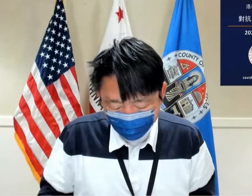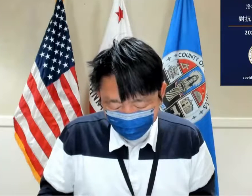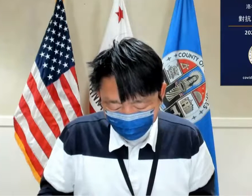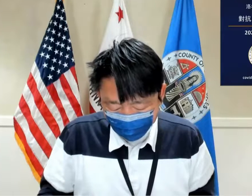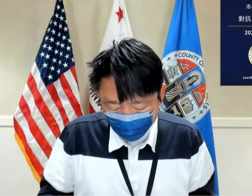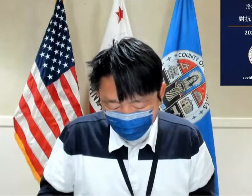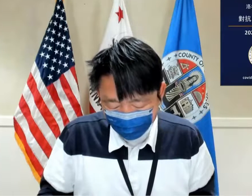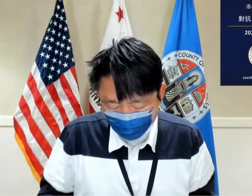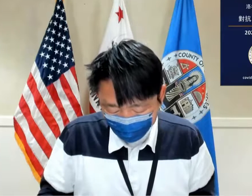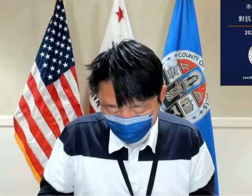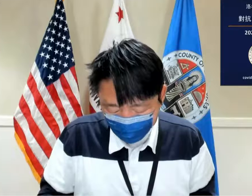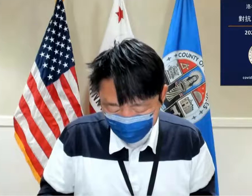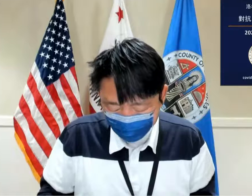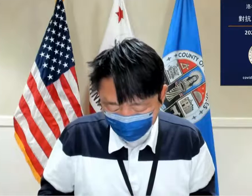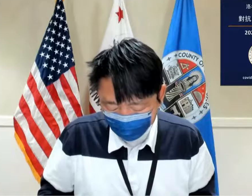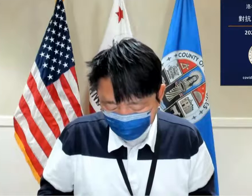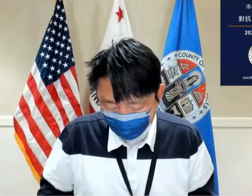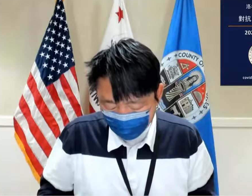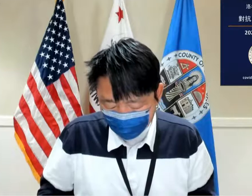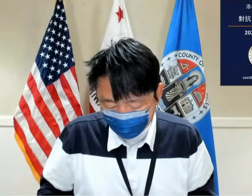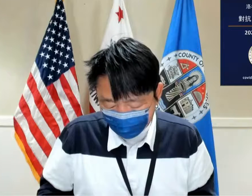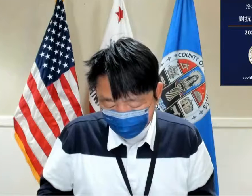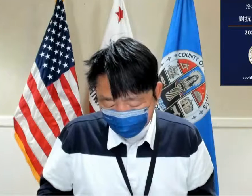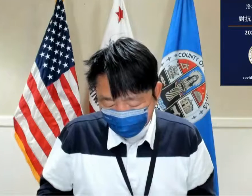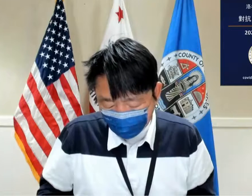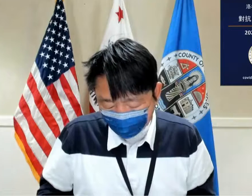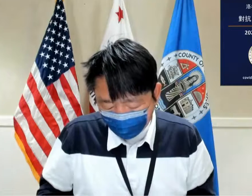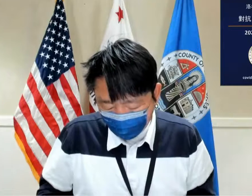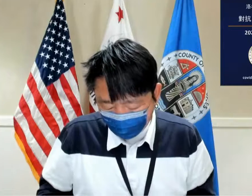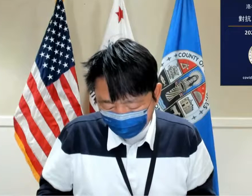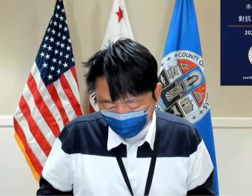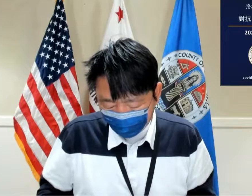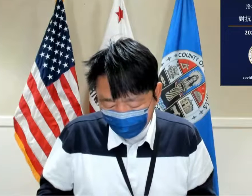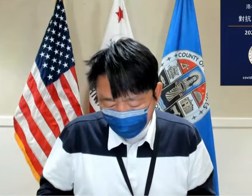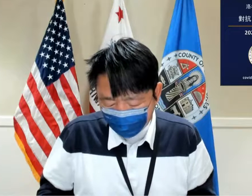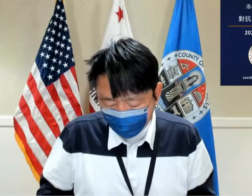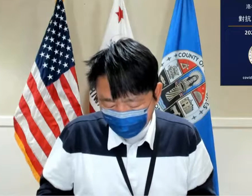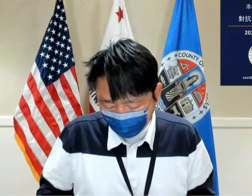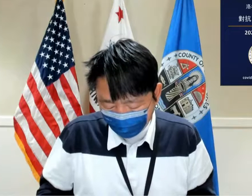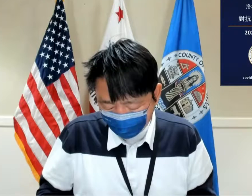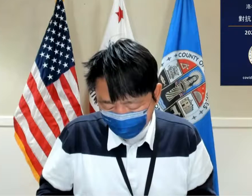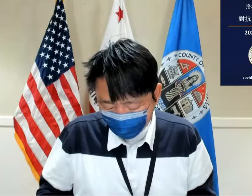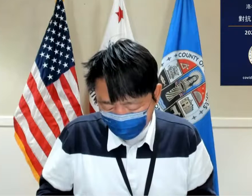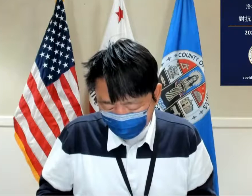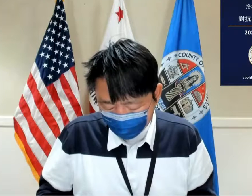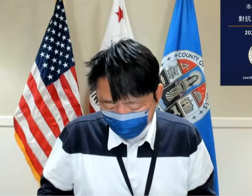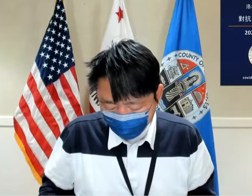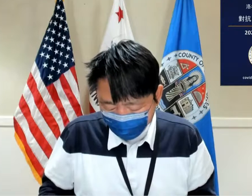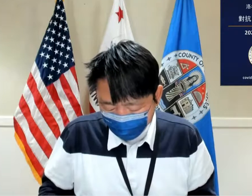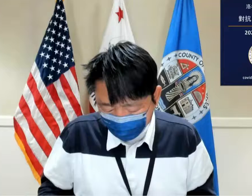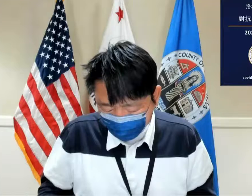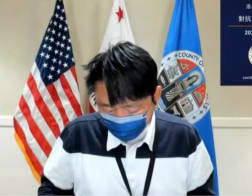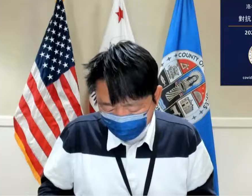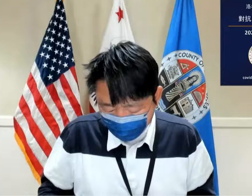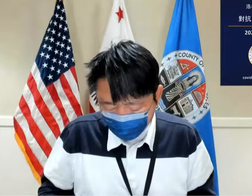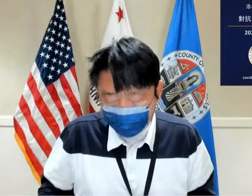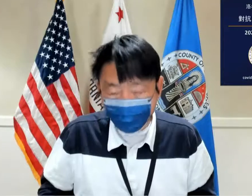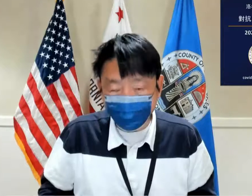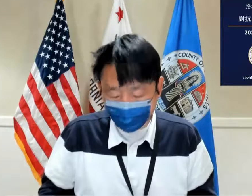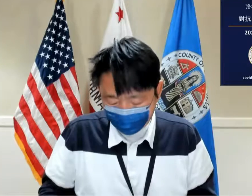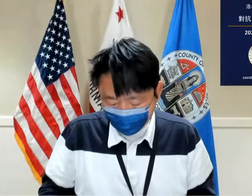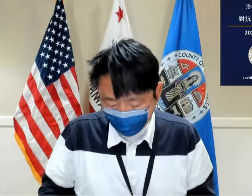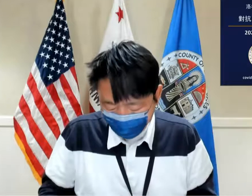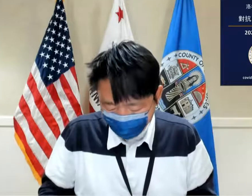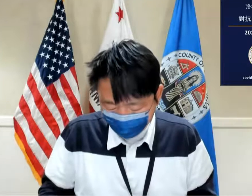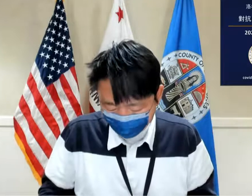多。这些人的测试尤其重要。记住，这个病毒很容易传播，所以请你采